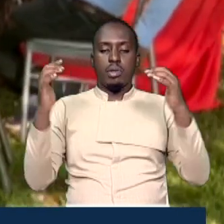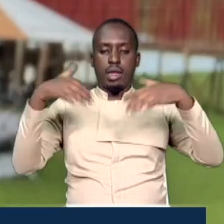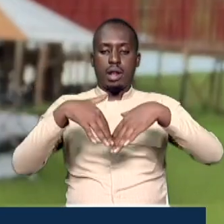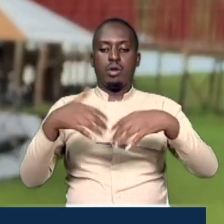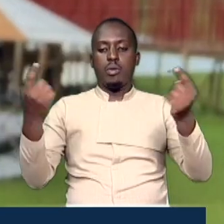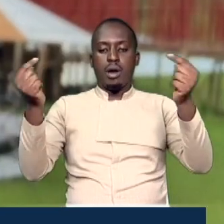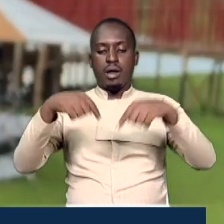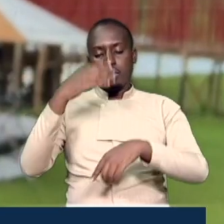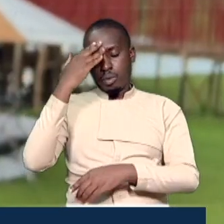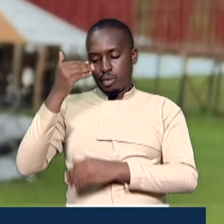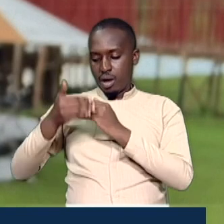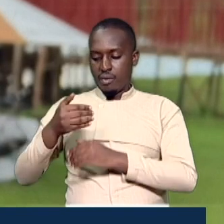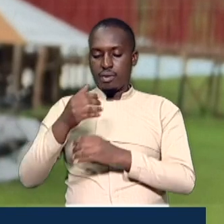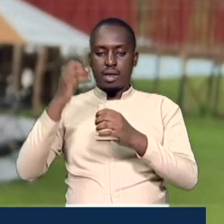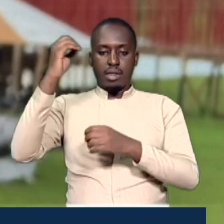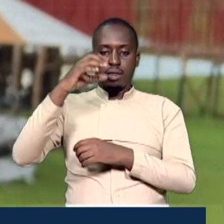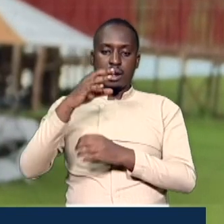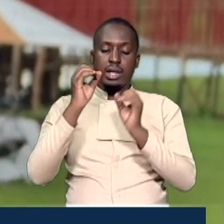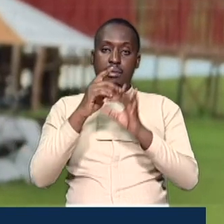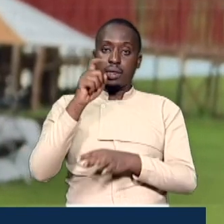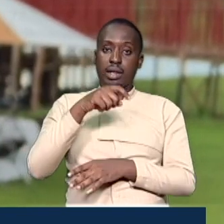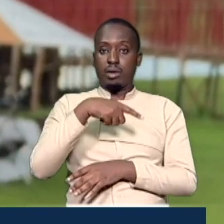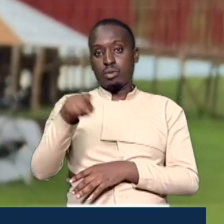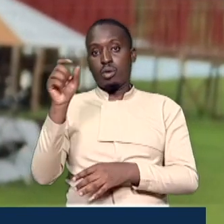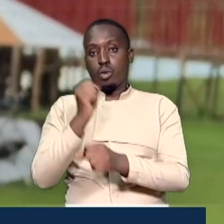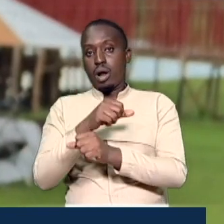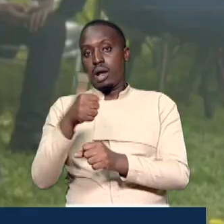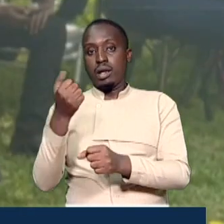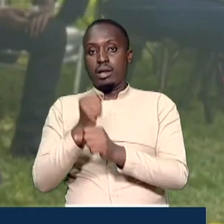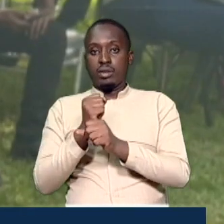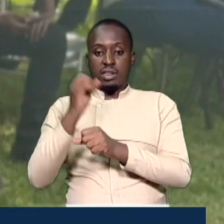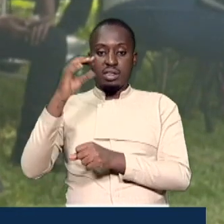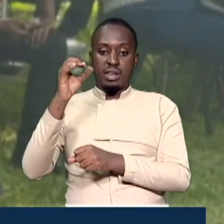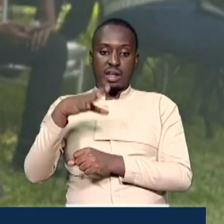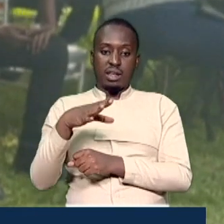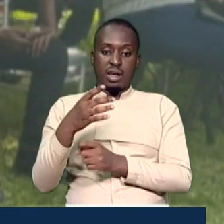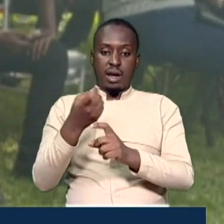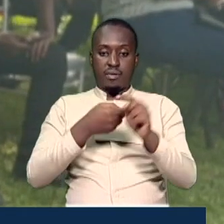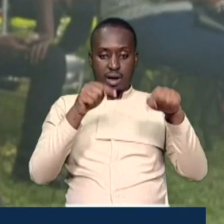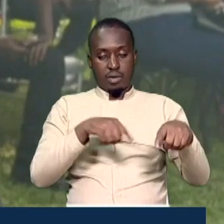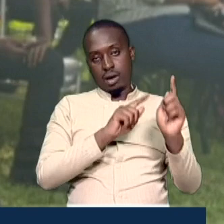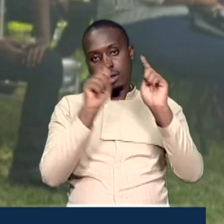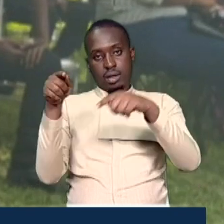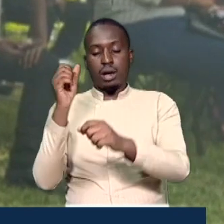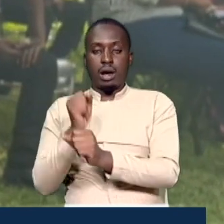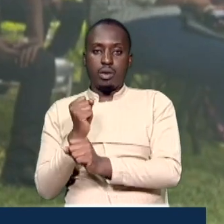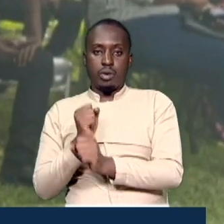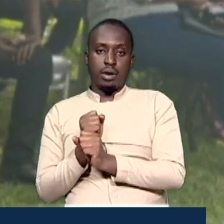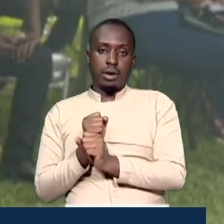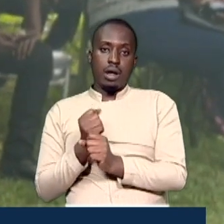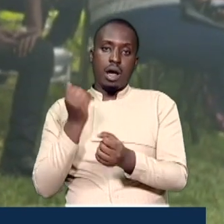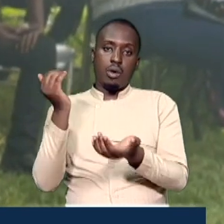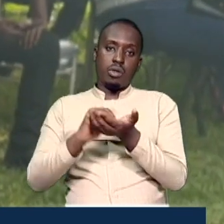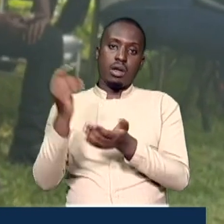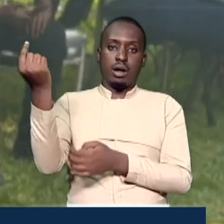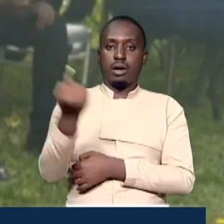baraza kuko ni hafi ya Kigali. Niba akeneye no kujya gukora kandi kazi Kigali ava hano akagenda akagakora akongera